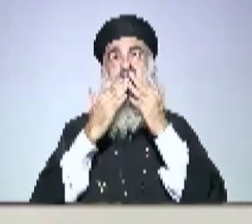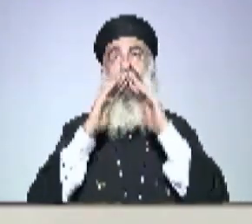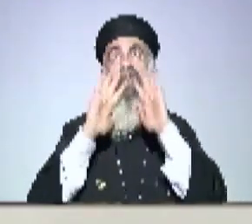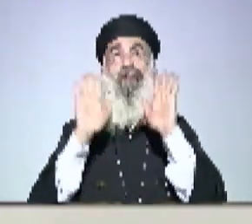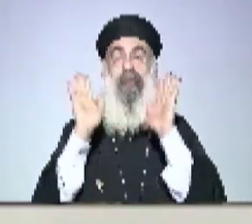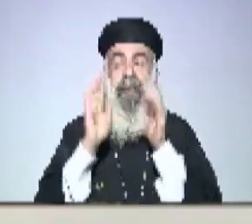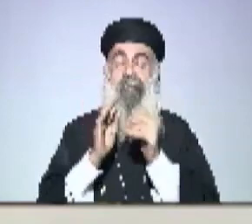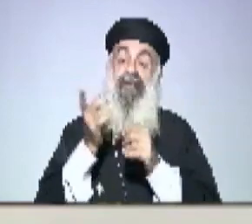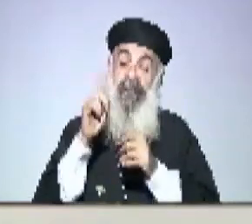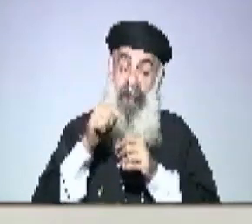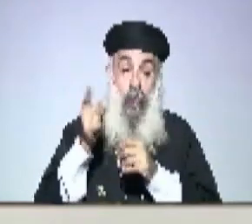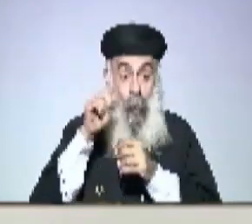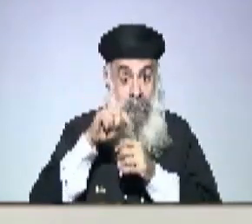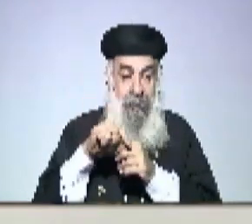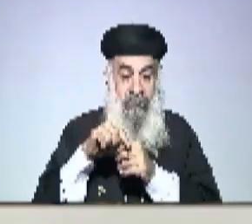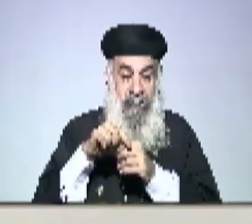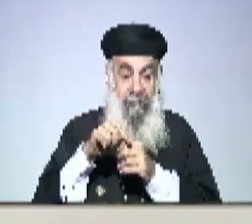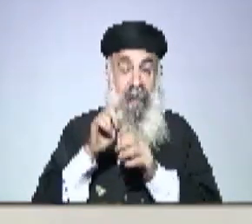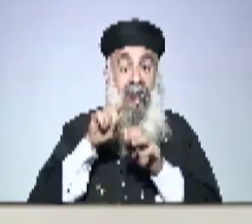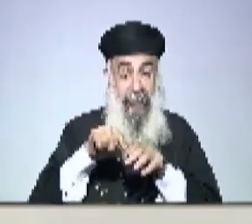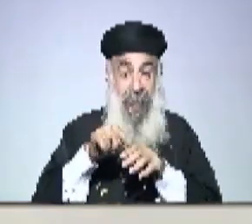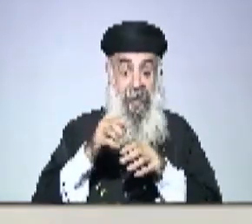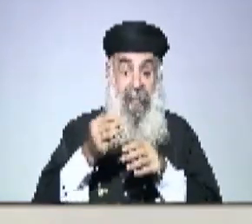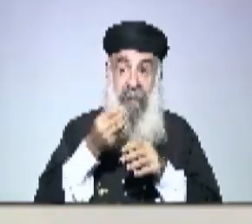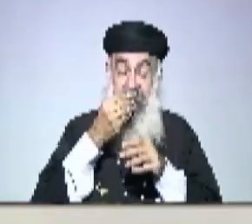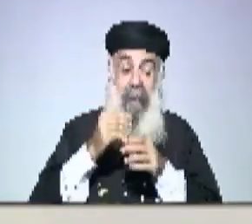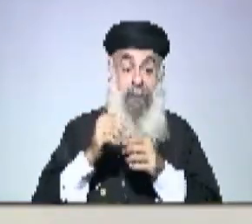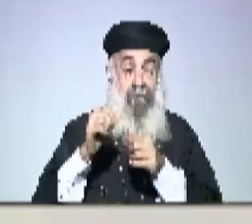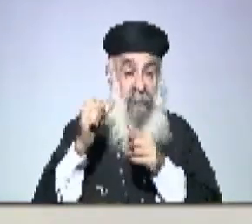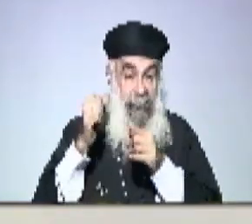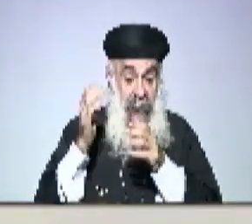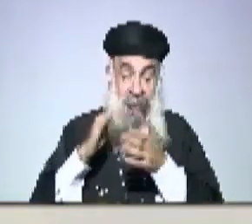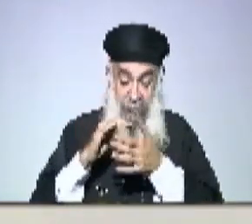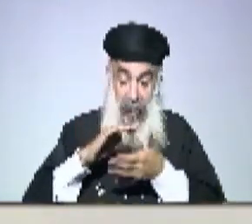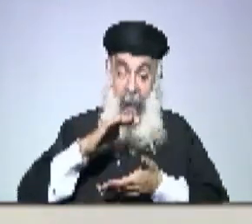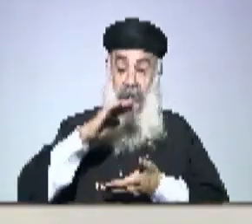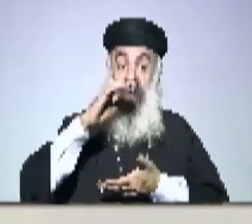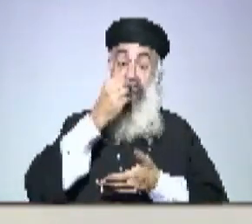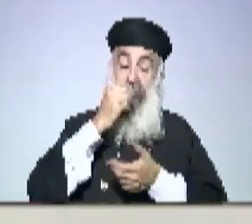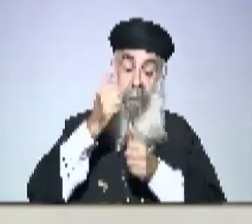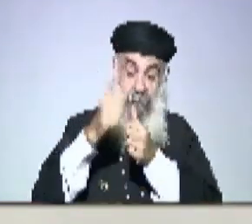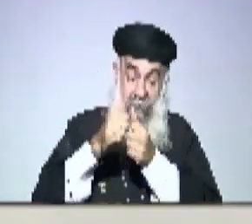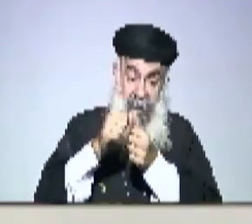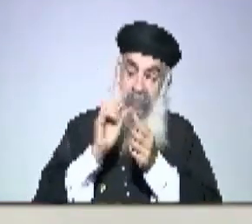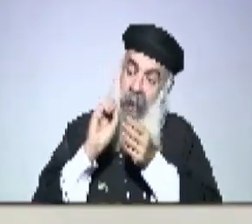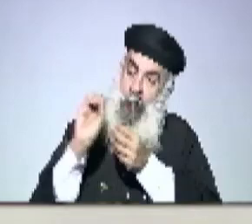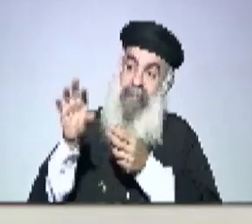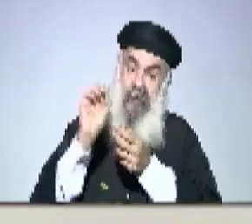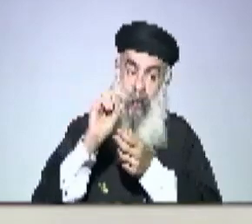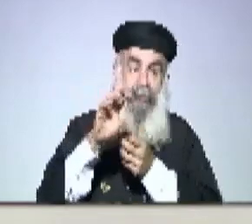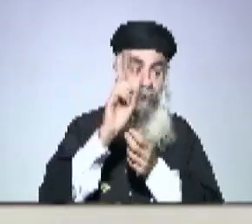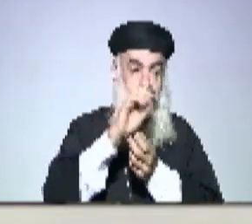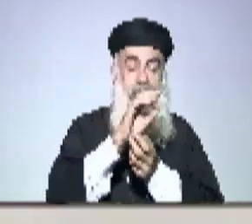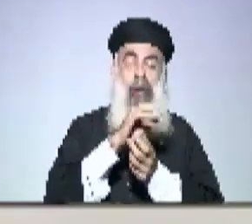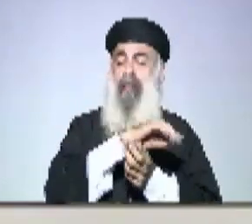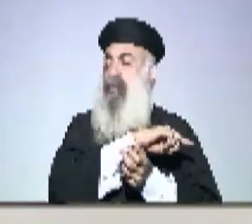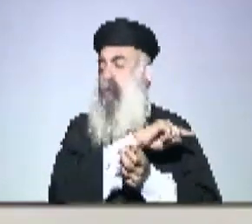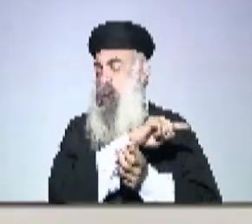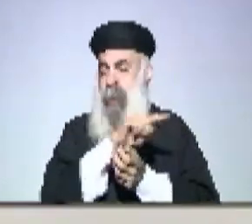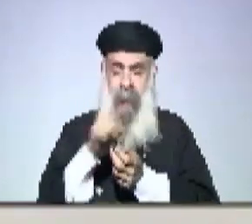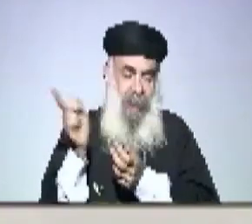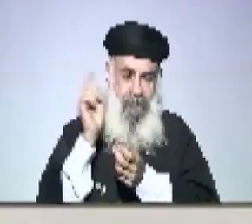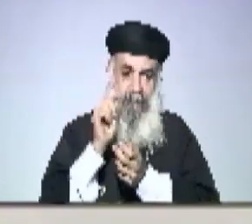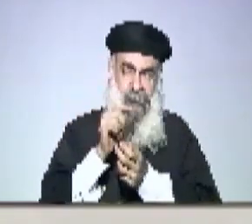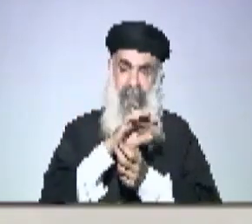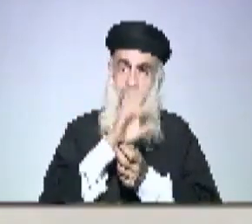رب ويوم تاني استفضل معناها يبقى عندي فضاله واوزعها يقول في كل شيء